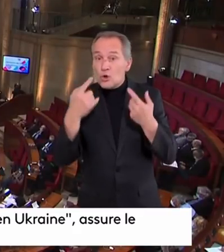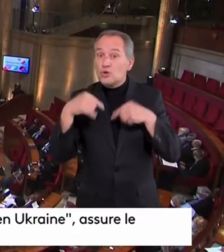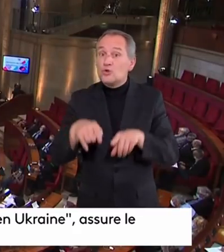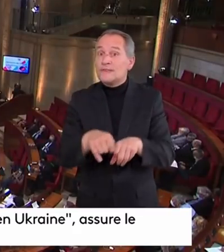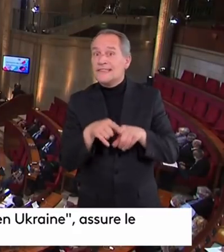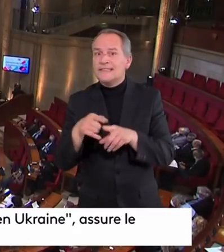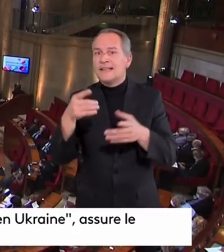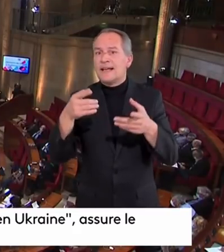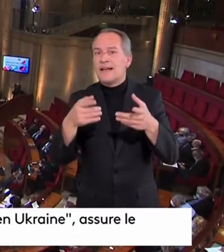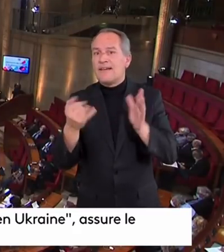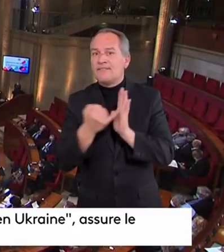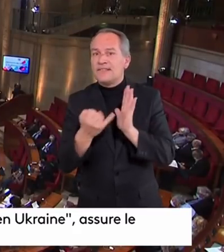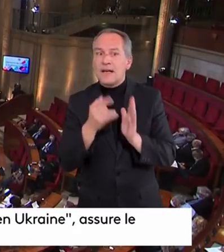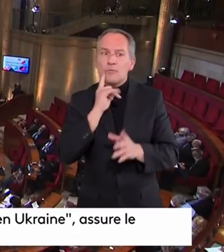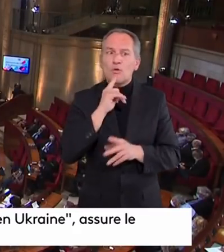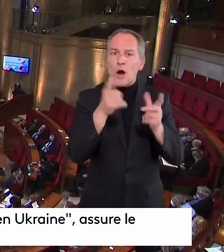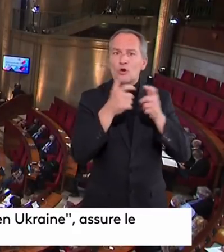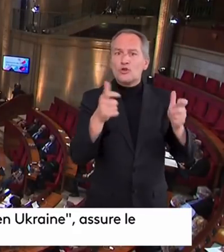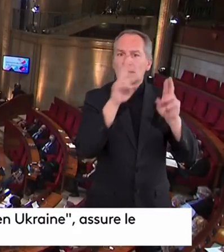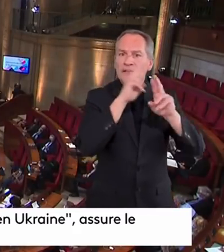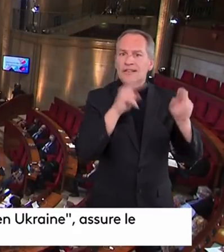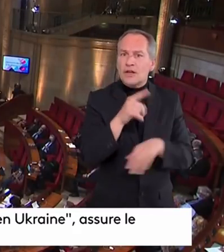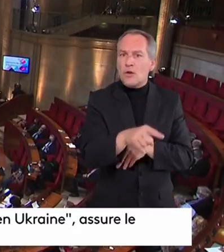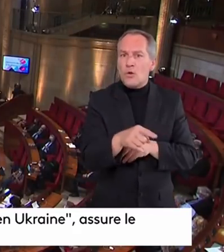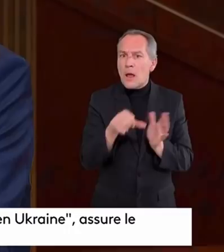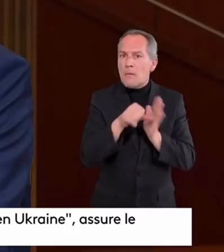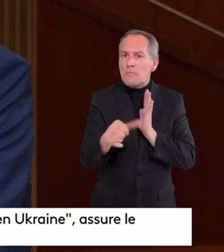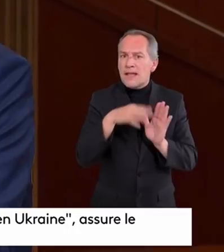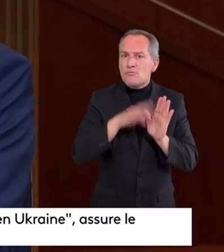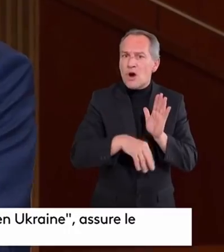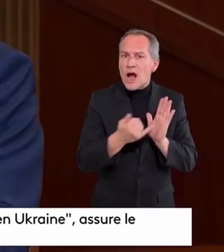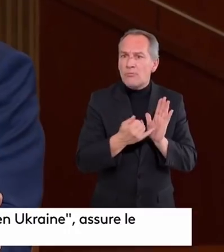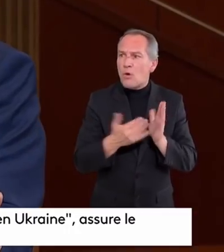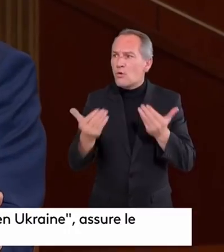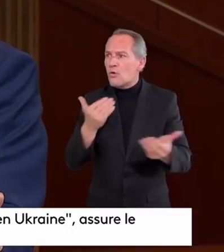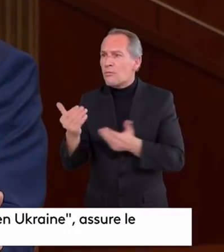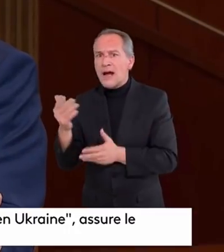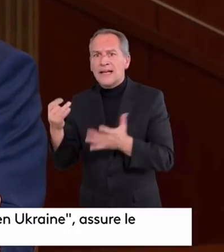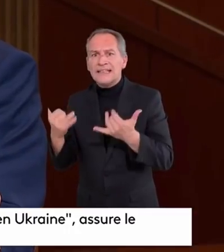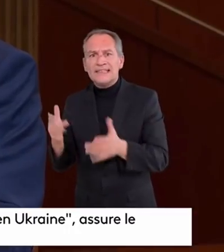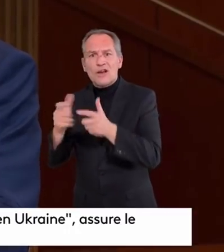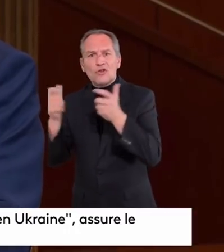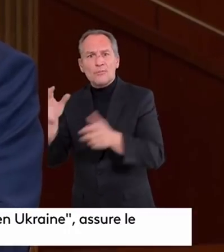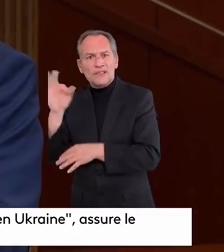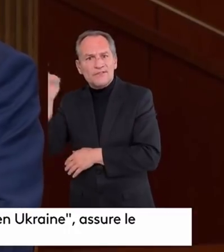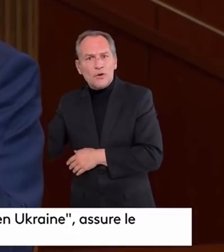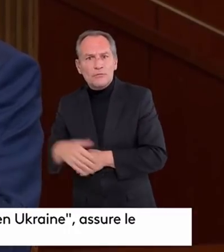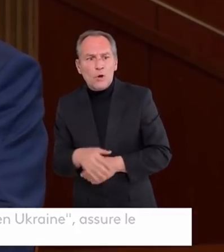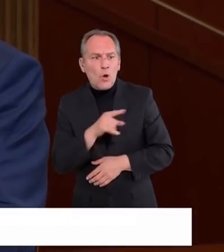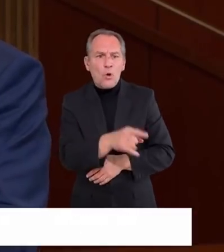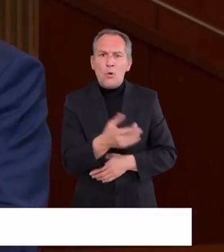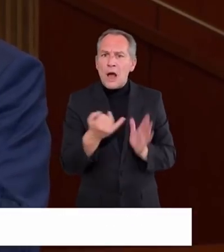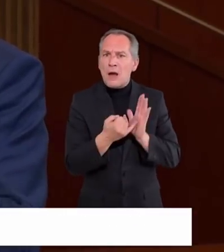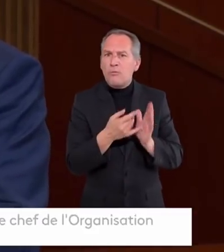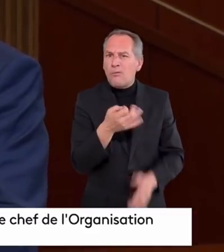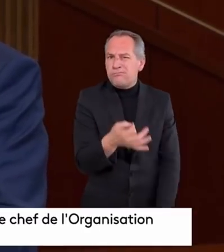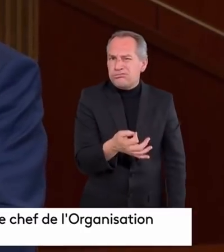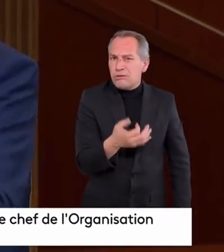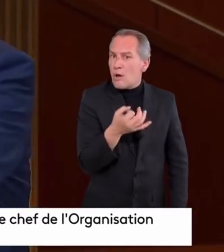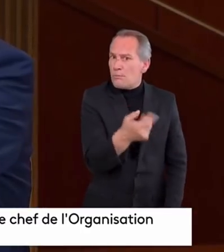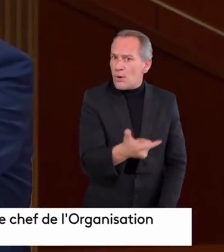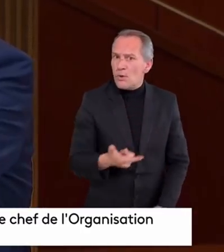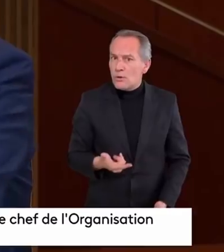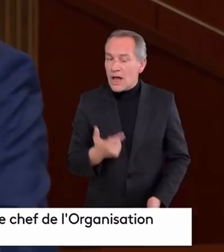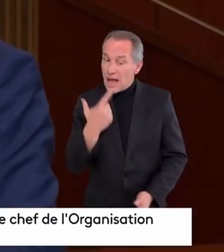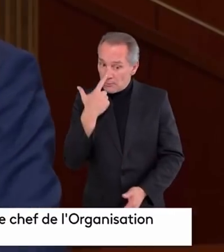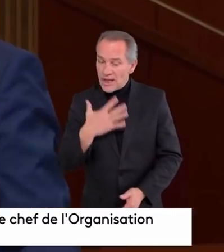proportionnellement, pourcentage, payent moins d'impôts qu'une PME, hein, même parfois que nous. Et c'est pour ça que la justice fiscale, c'est faire en sorte que les